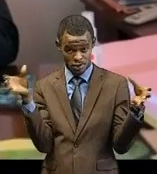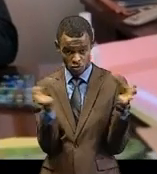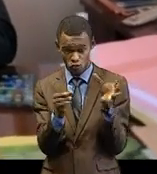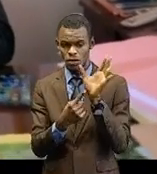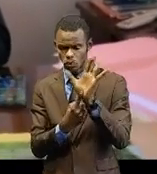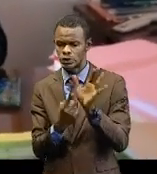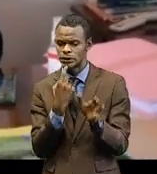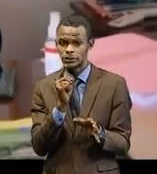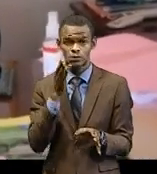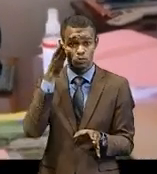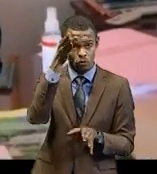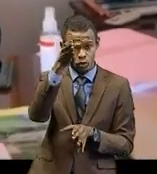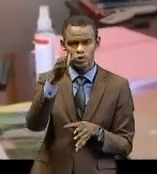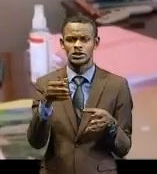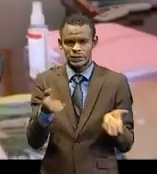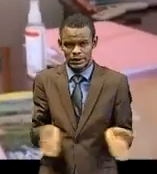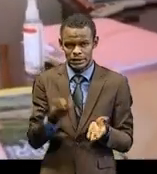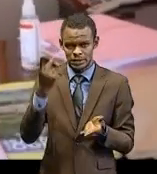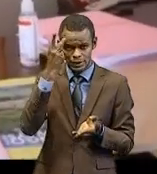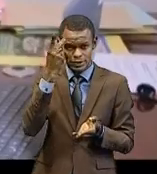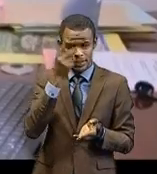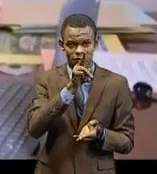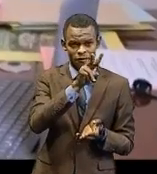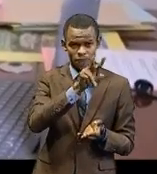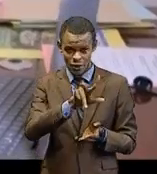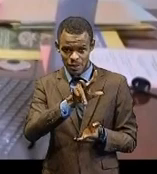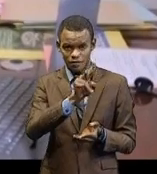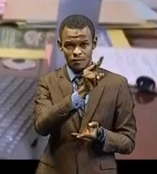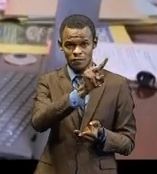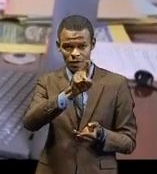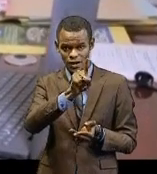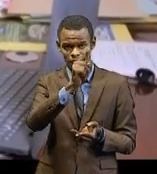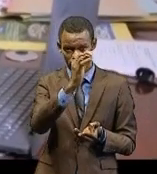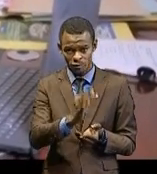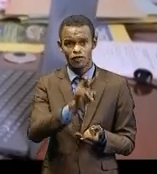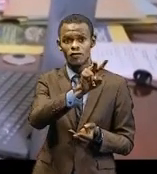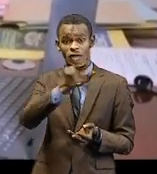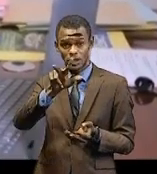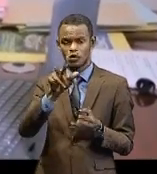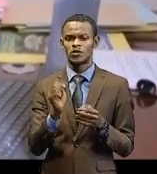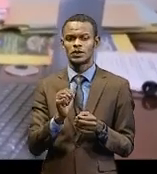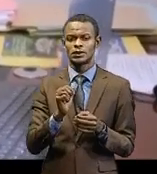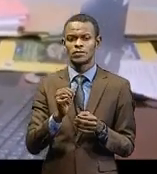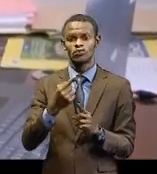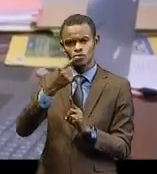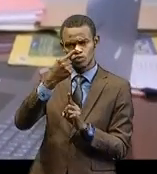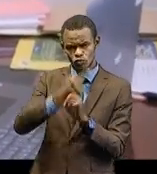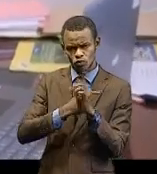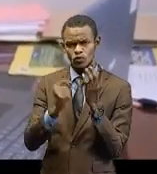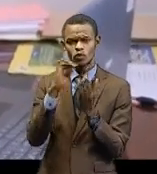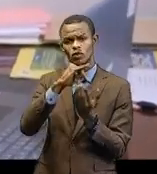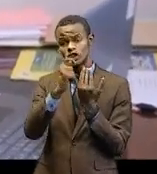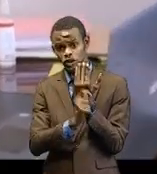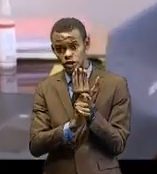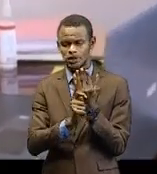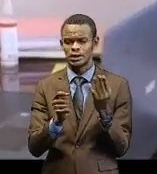Kinshasa du 21 au 23 juillet 2021 de travaux de la 8e session de la Grande Commission mixte République démocratique